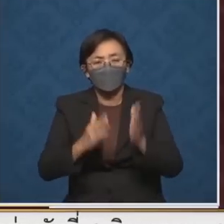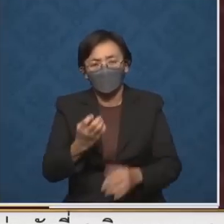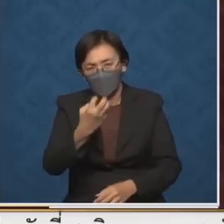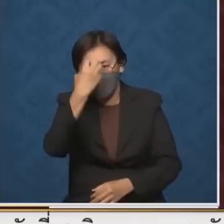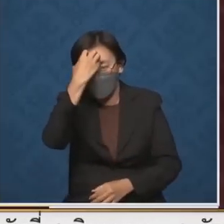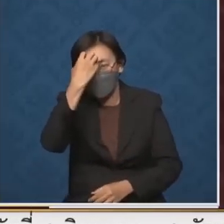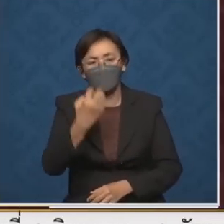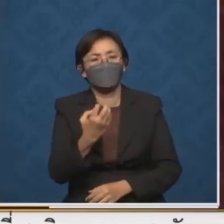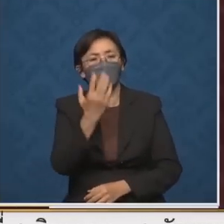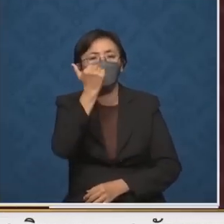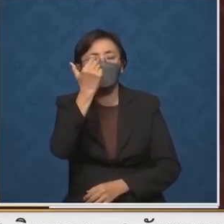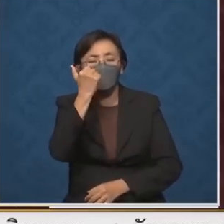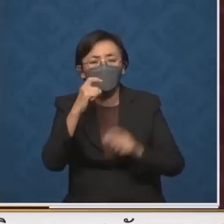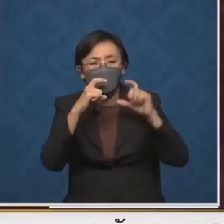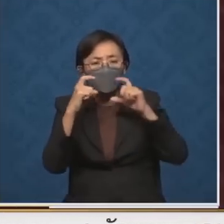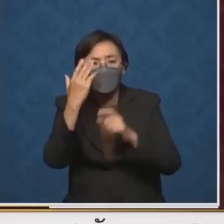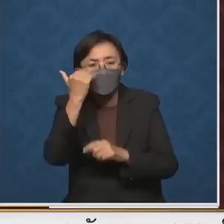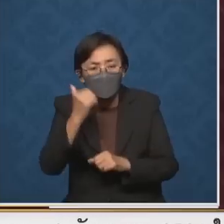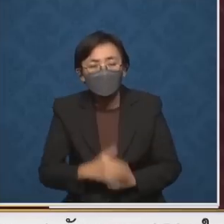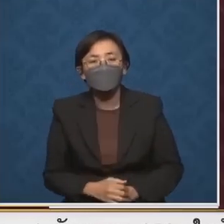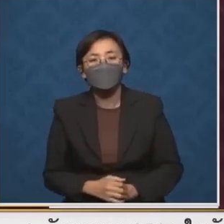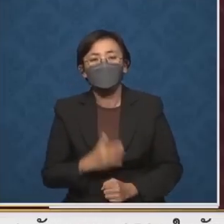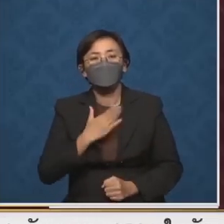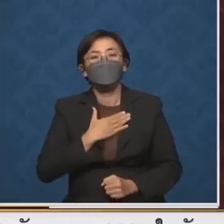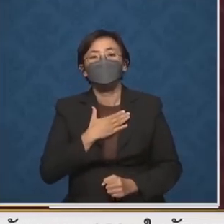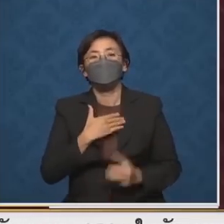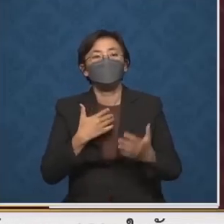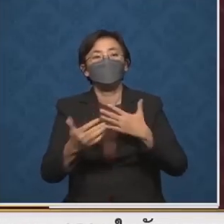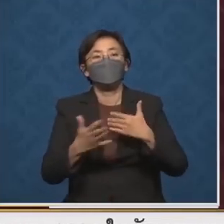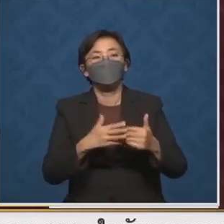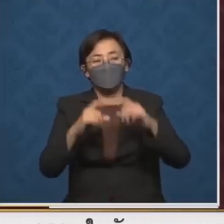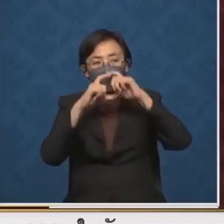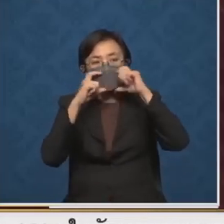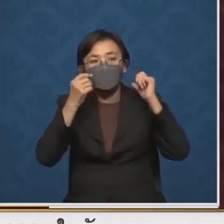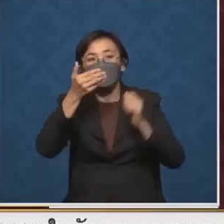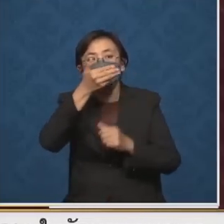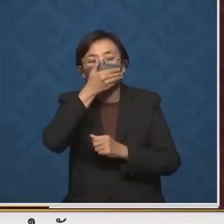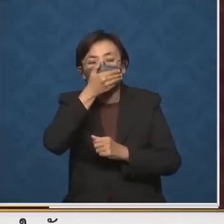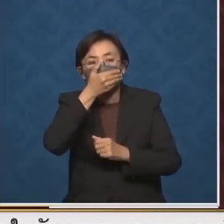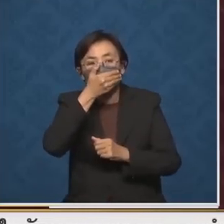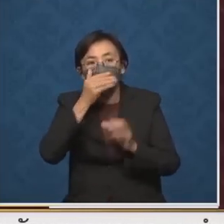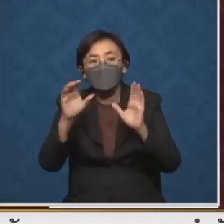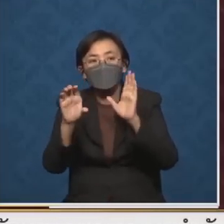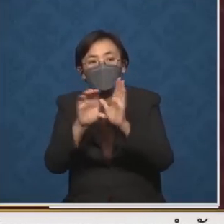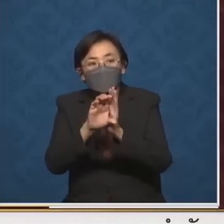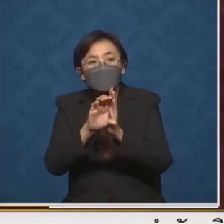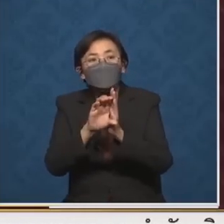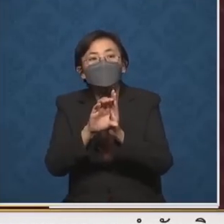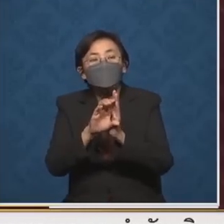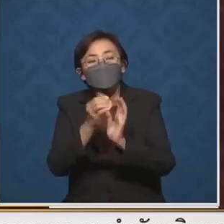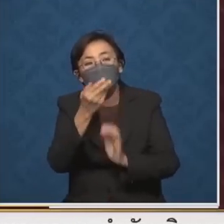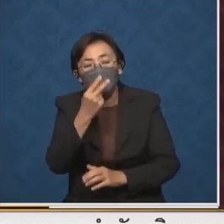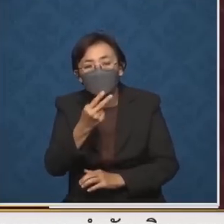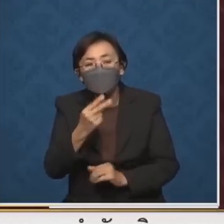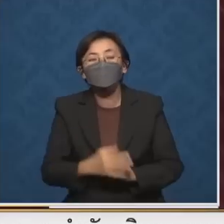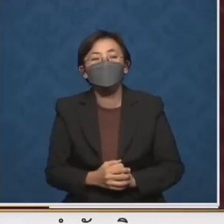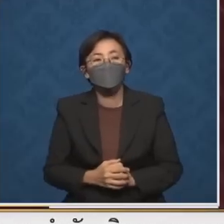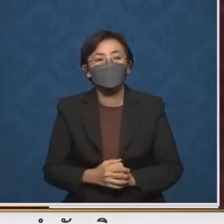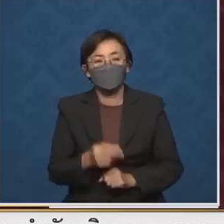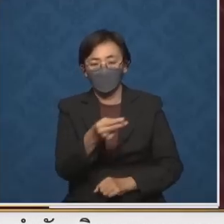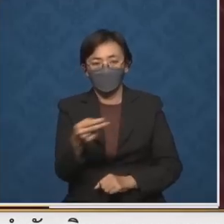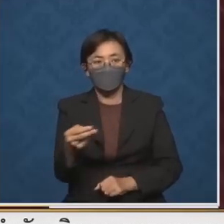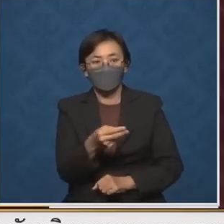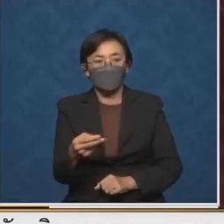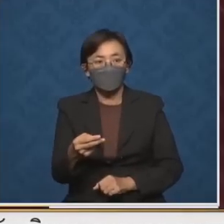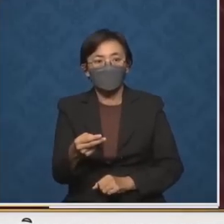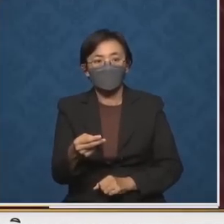สบอก้ย คณทำอยนี้ยัไ อะไรอย่นี้ ผมกเลยบอก เอาหาที่ปิดแสมาแลาลูกที่นุ่มนวนที่สุด แต่ข้อความท่านอ่านเอง